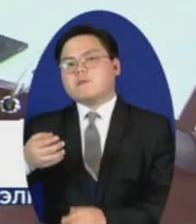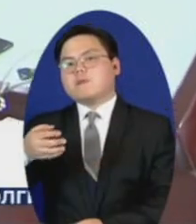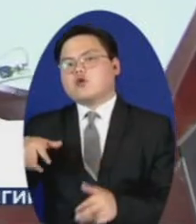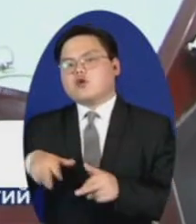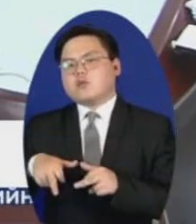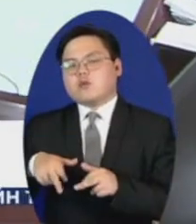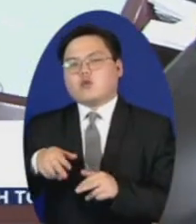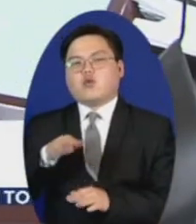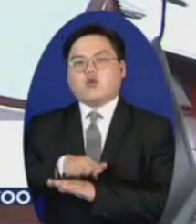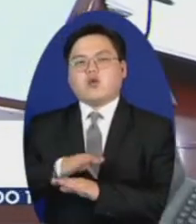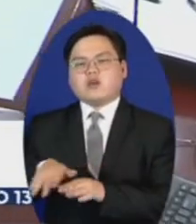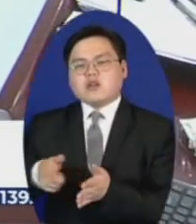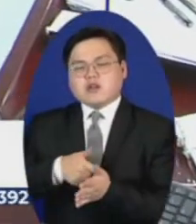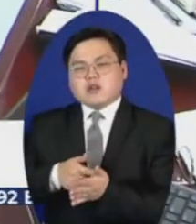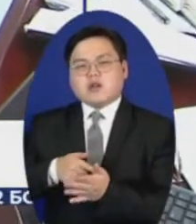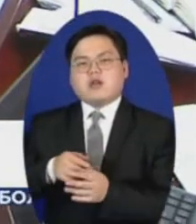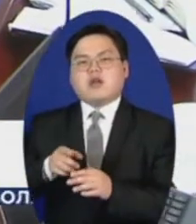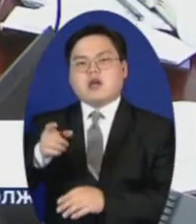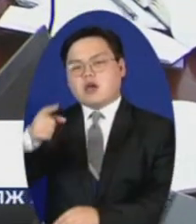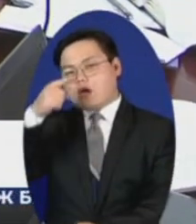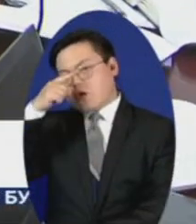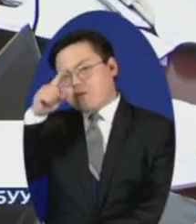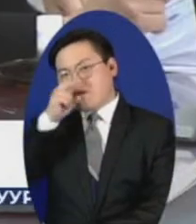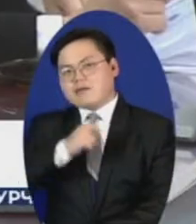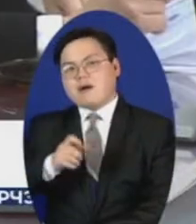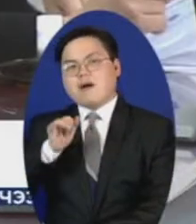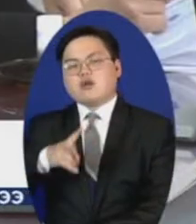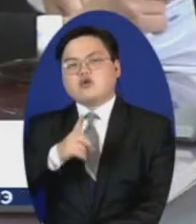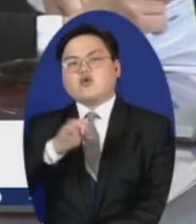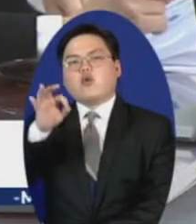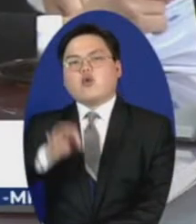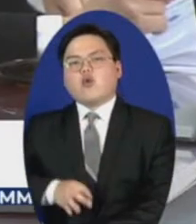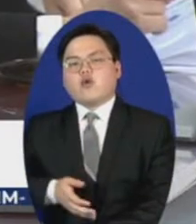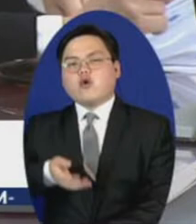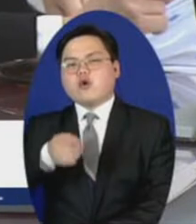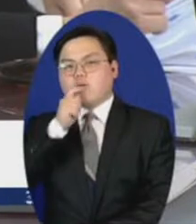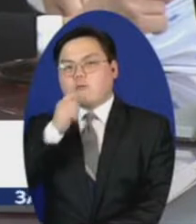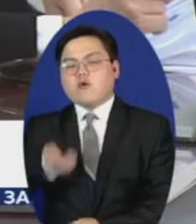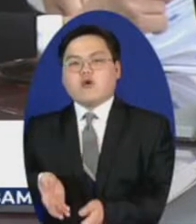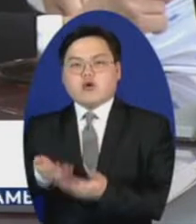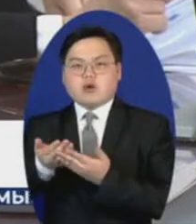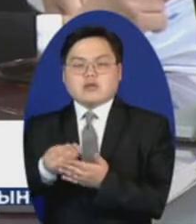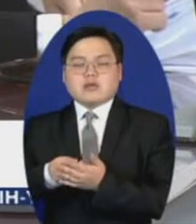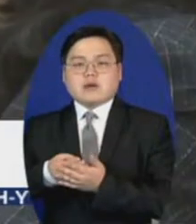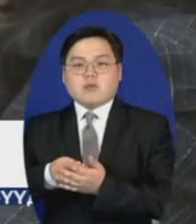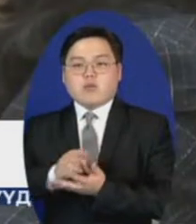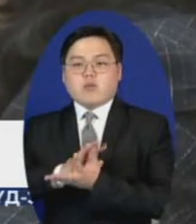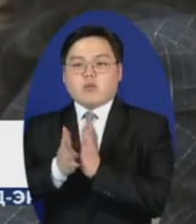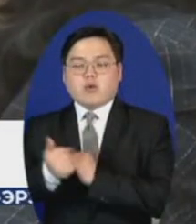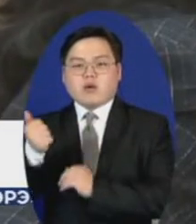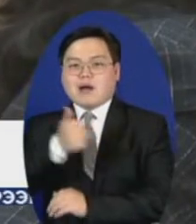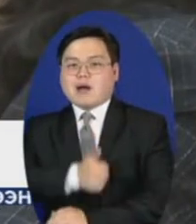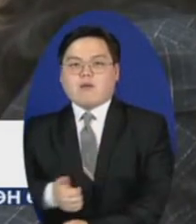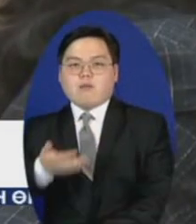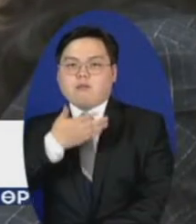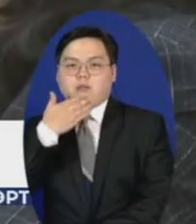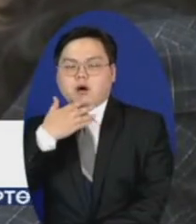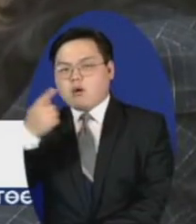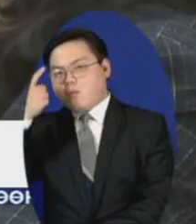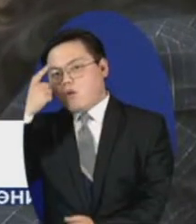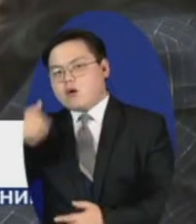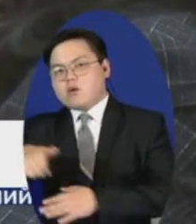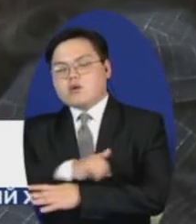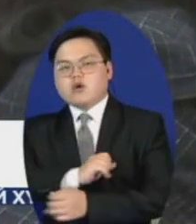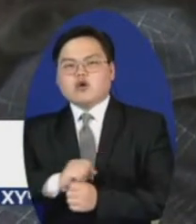нэн шаардлагатай эмийг эрүүл мэндийн даатгалаар 100% хөнгөлөх талаар холбогдох шийдвэр гарсан ч хэрэгжилт хангалтгүй байгаа тухай за улсын хэмжээнд